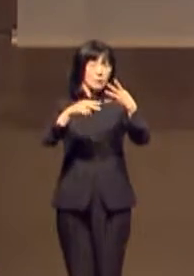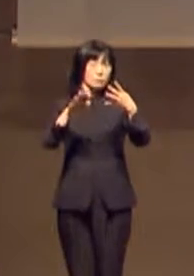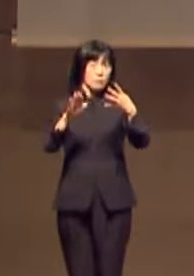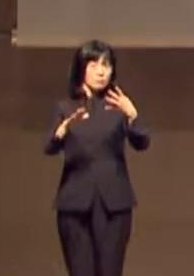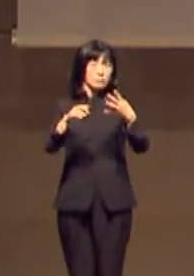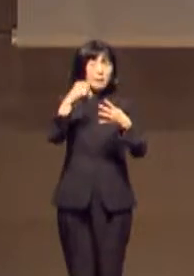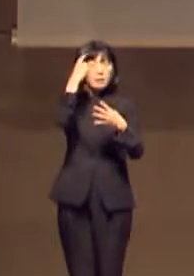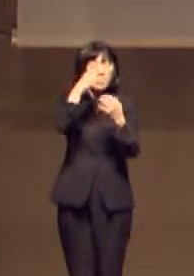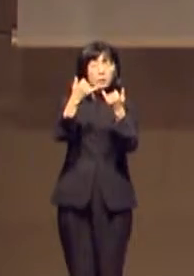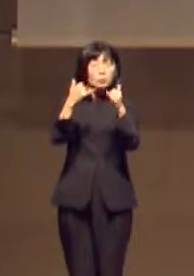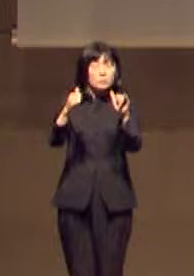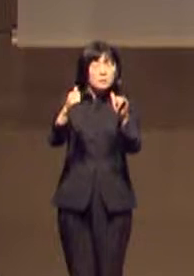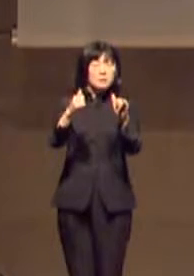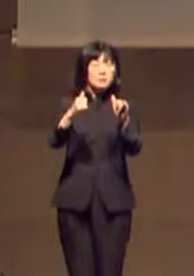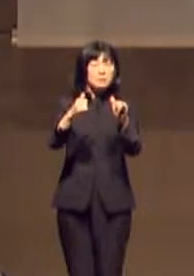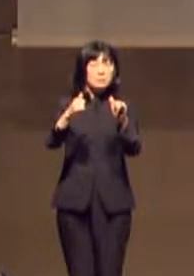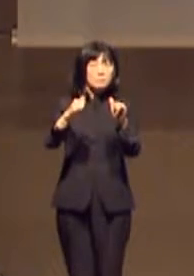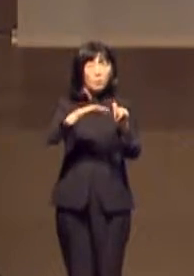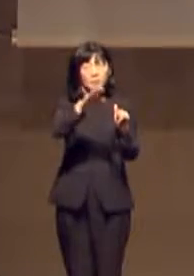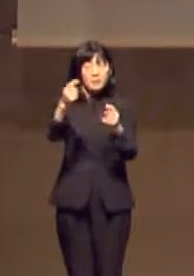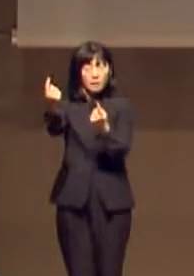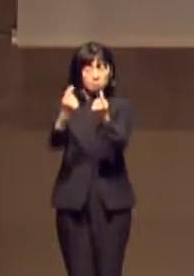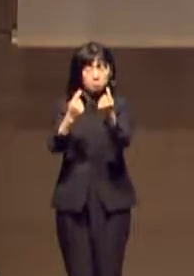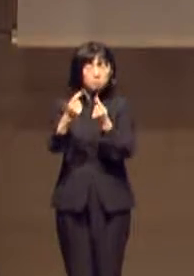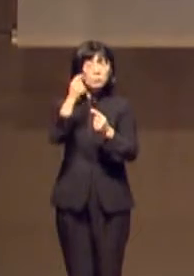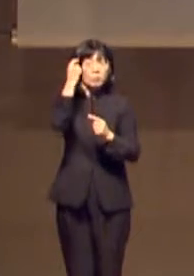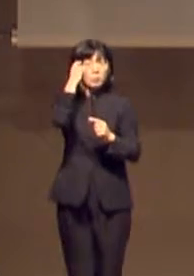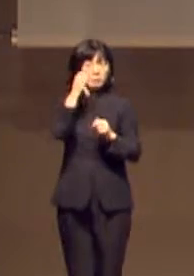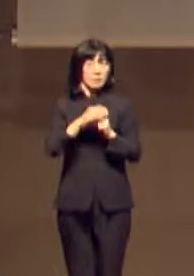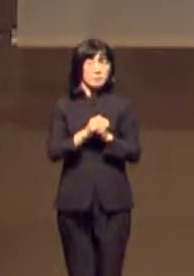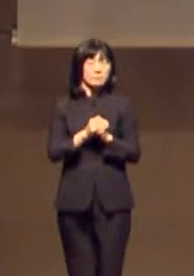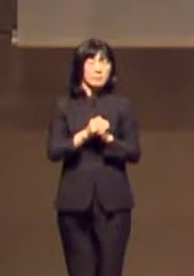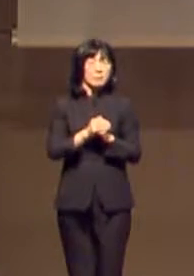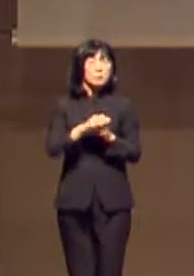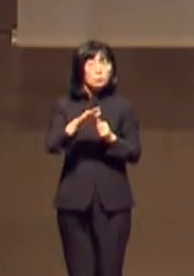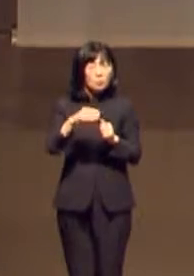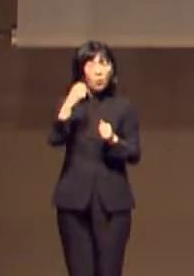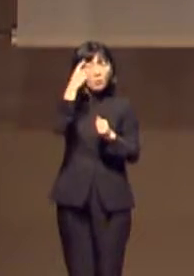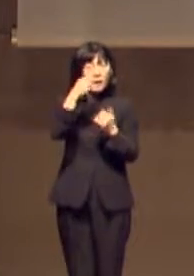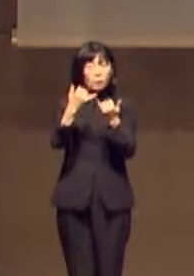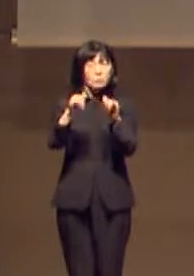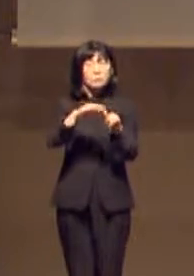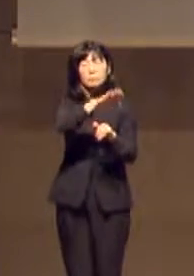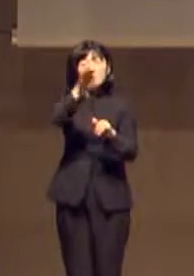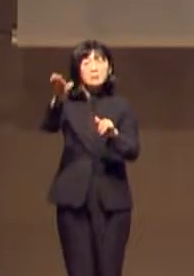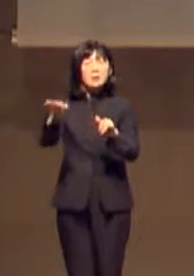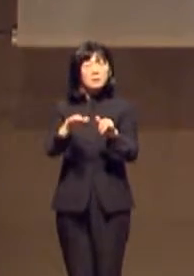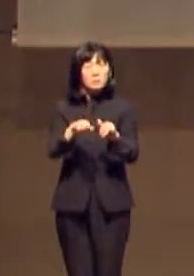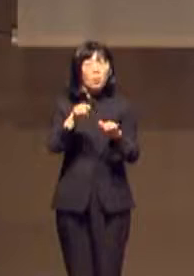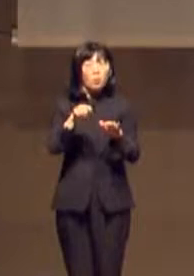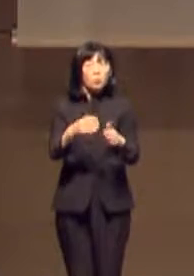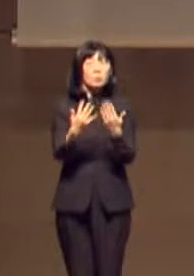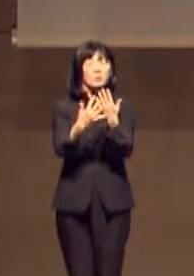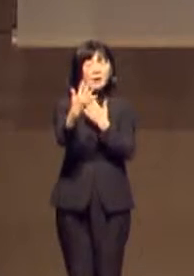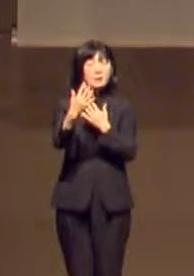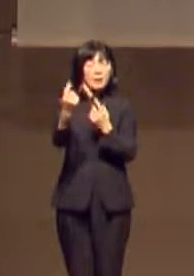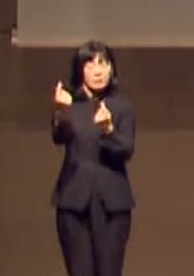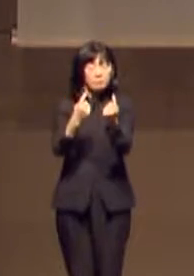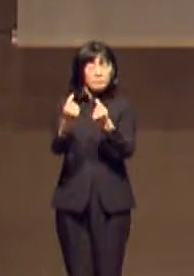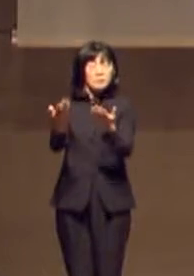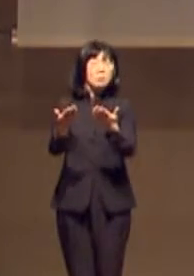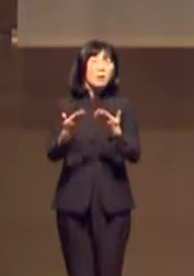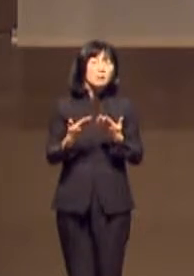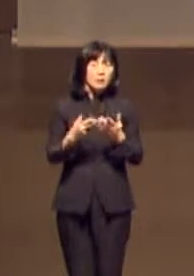客が、平和記念公園にやってきます。そういった方々にも防災国体に足を運んでいただき、日本